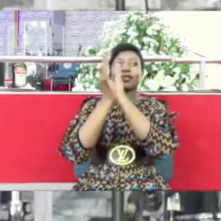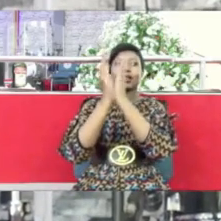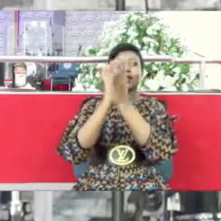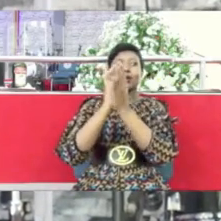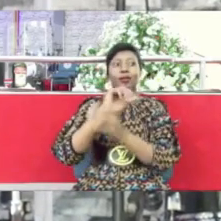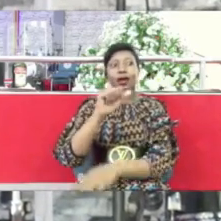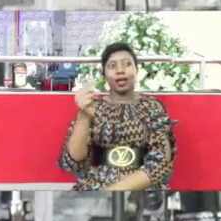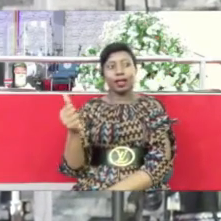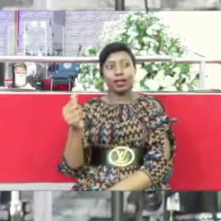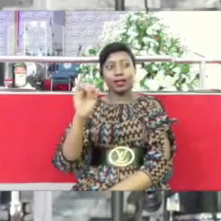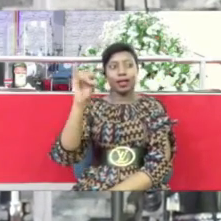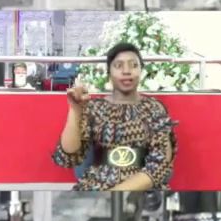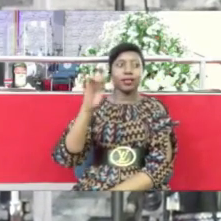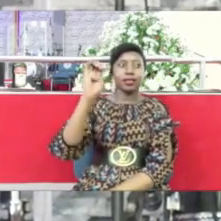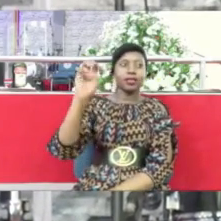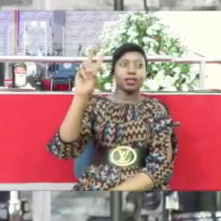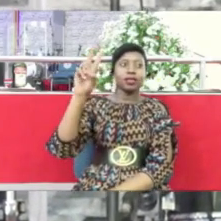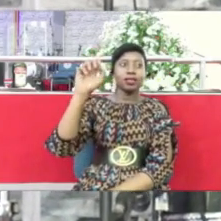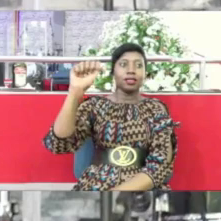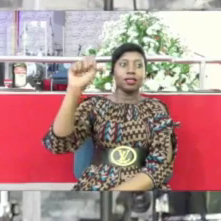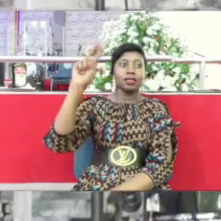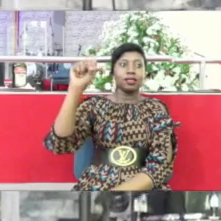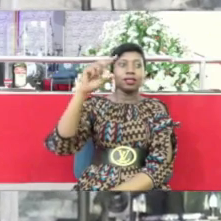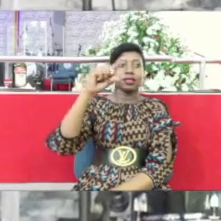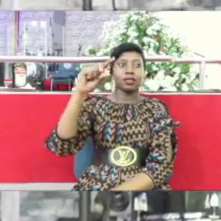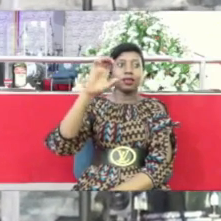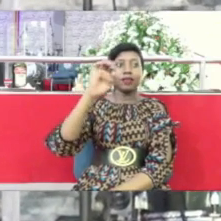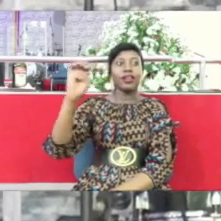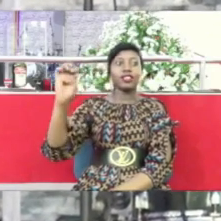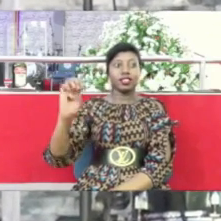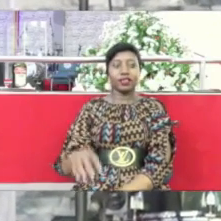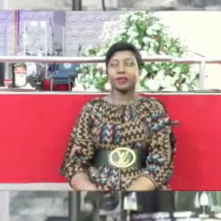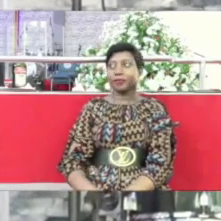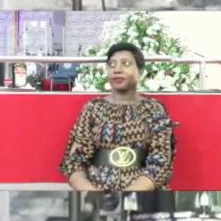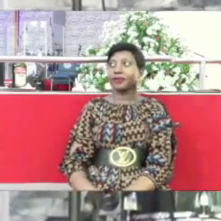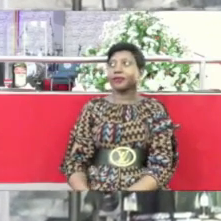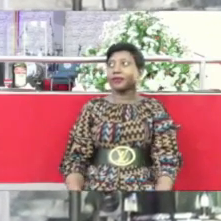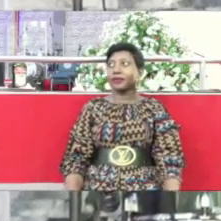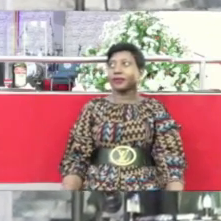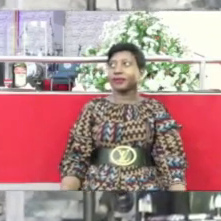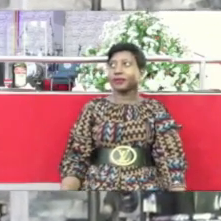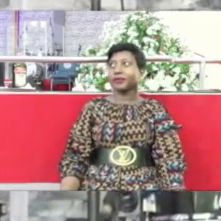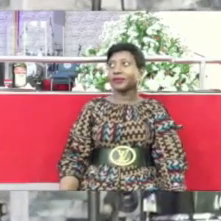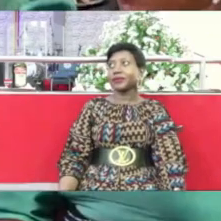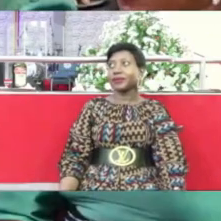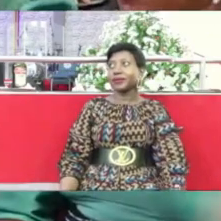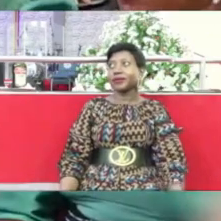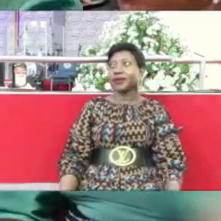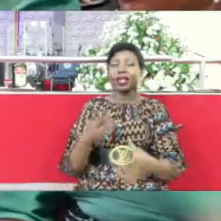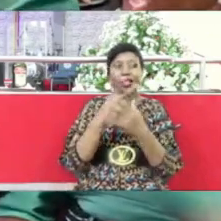Because na haiulizi mtu wewe ni Azimio. Oh, wewe ni Kenya Kwanza eh? Hamna. Njaa